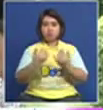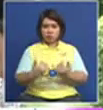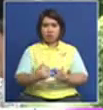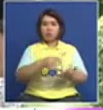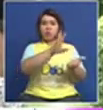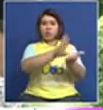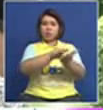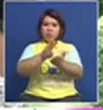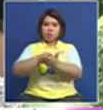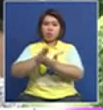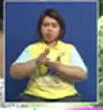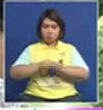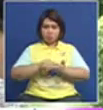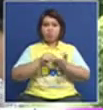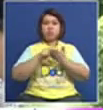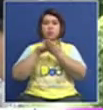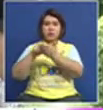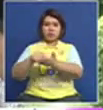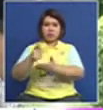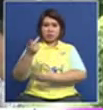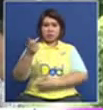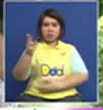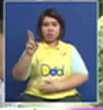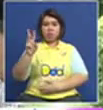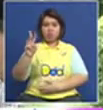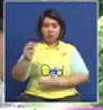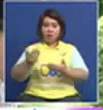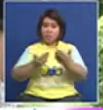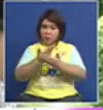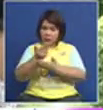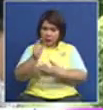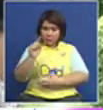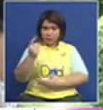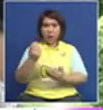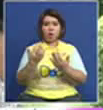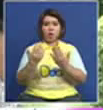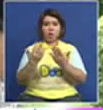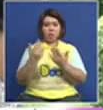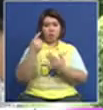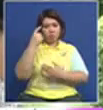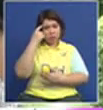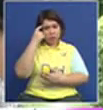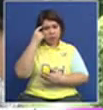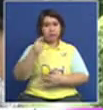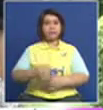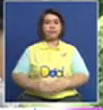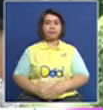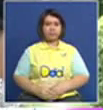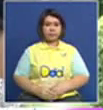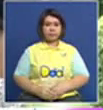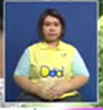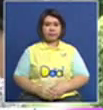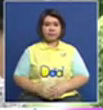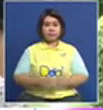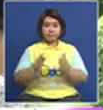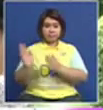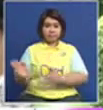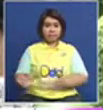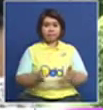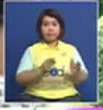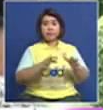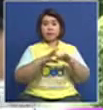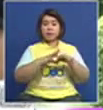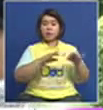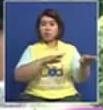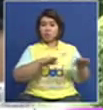รวมข้อมูลแล้วก็เตรียมเสนอคณะรัฐมนตรีพิจารณาอีกครั้งเพื่อเป็นทางเลือกสำหรับการจัดกิจกรรมส่วนการเตรียมความพร้อมการ